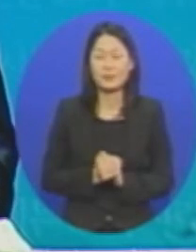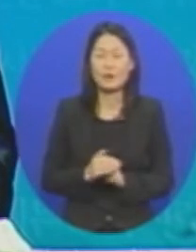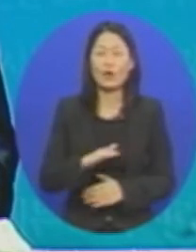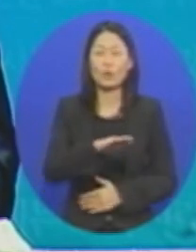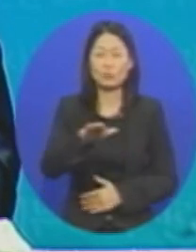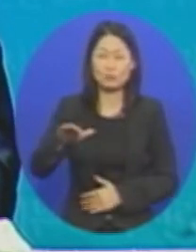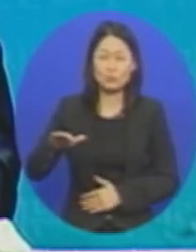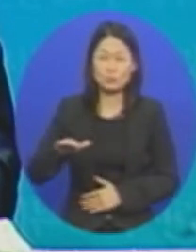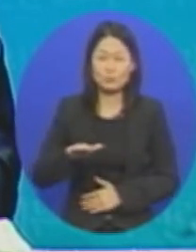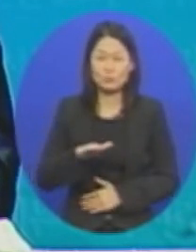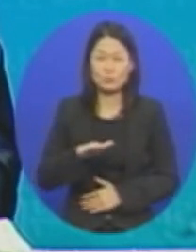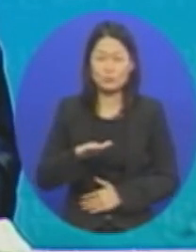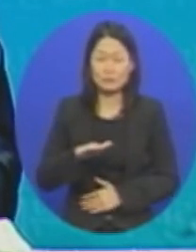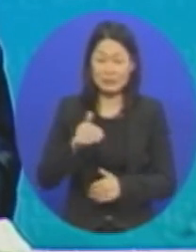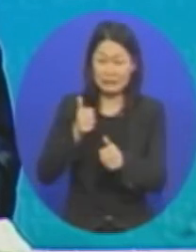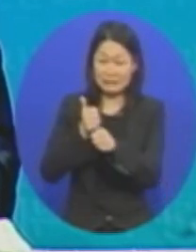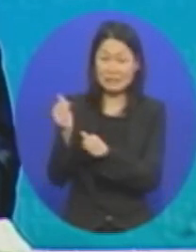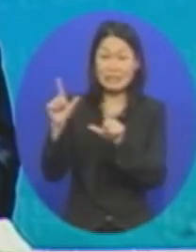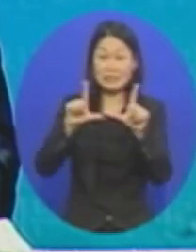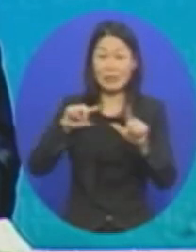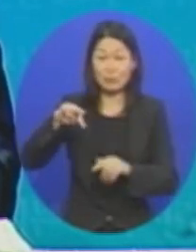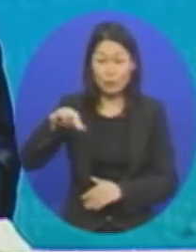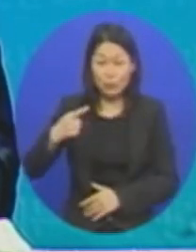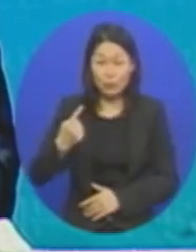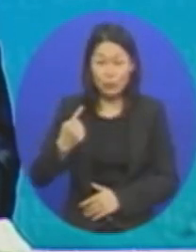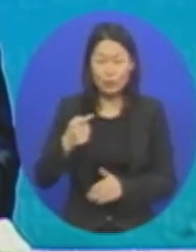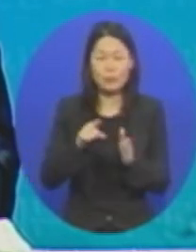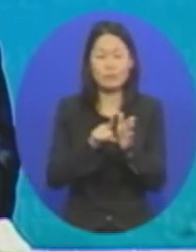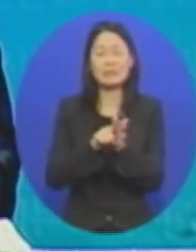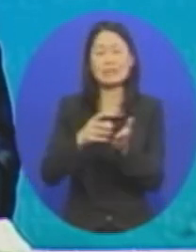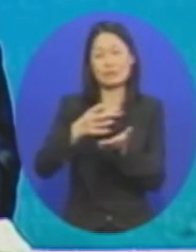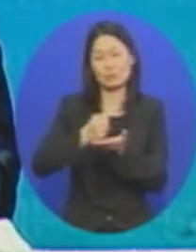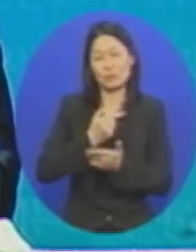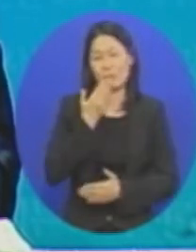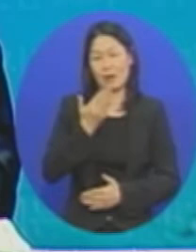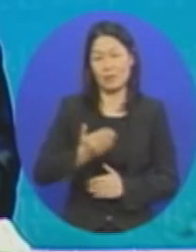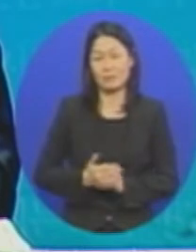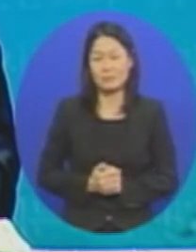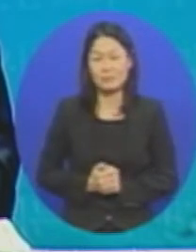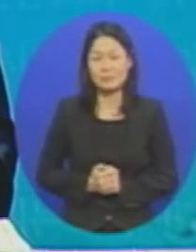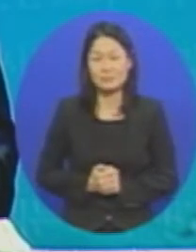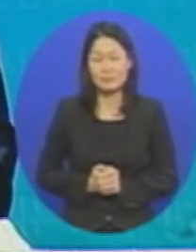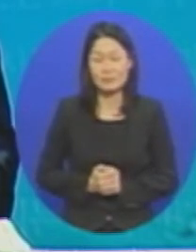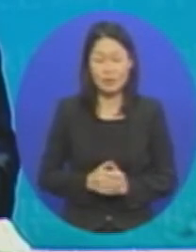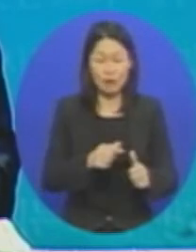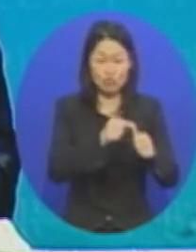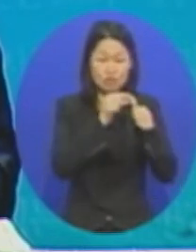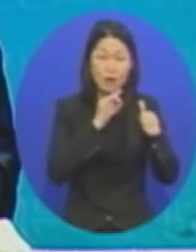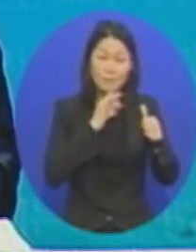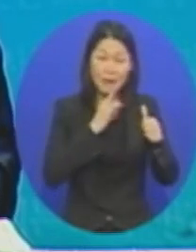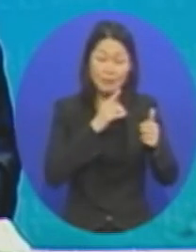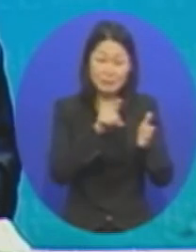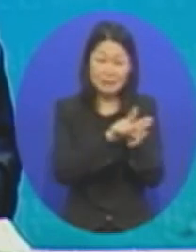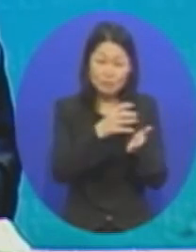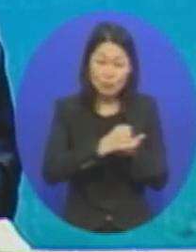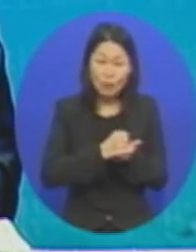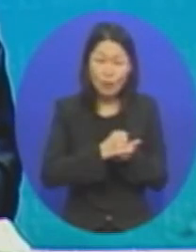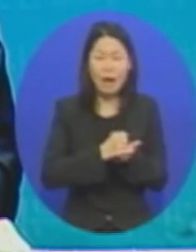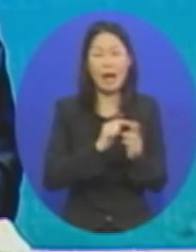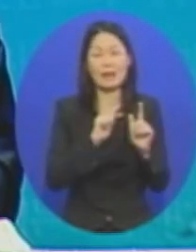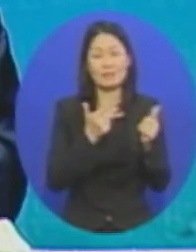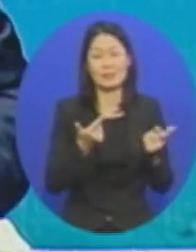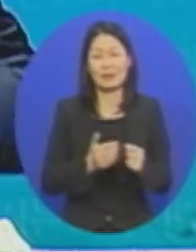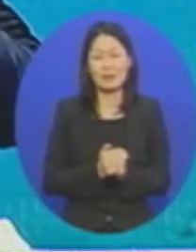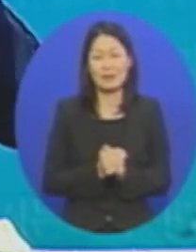여러분 승리의 삶 도요 믿음으로 오는 거예요 9 원만 믿음으로 얻는 거 아니에요